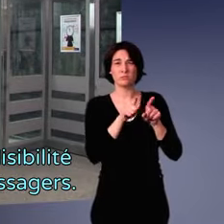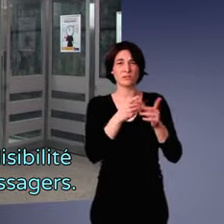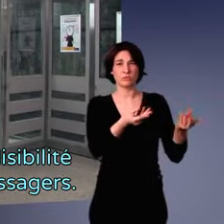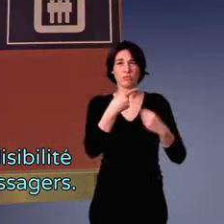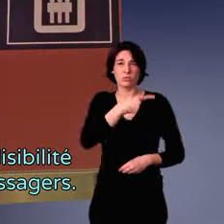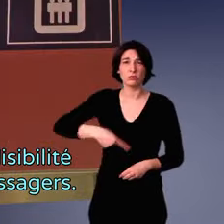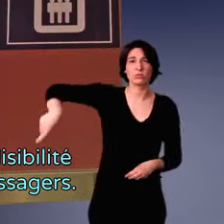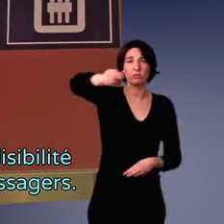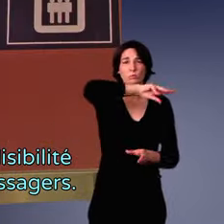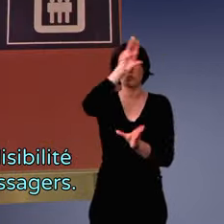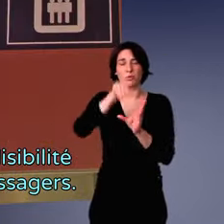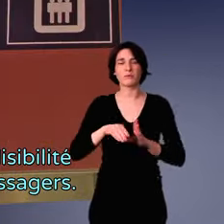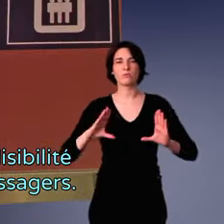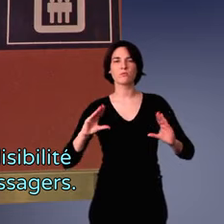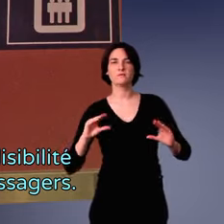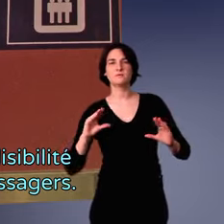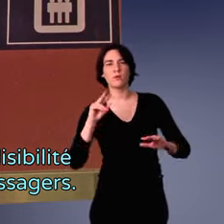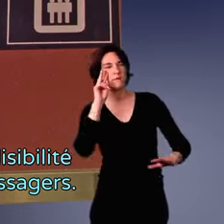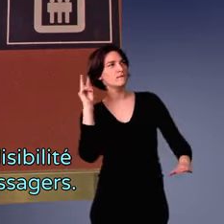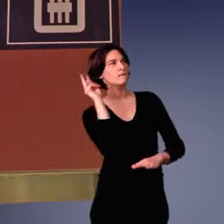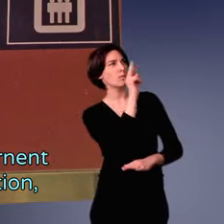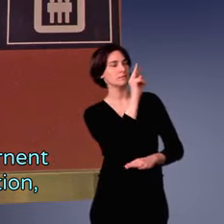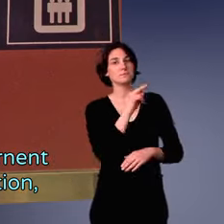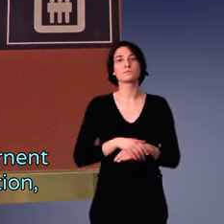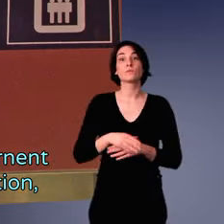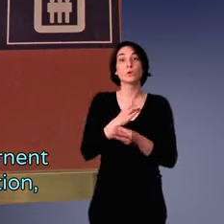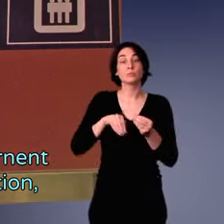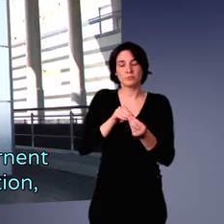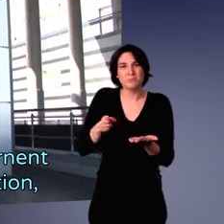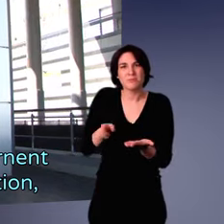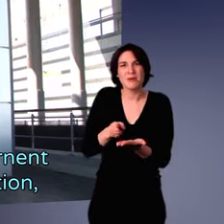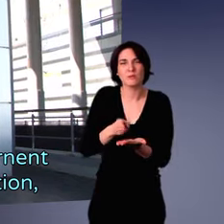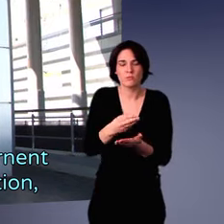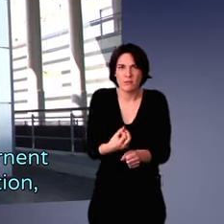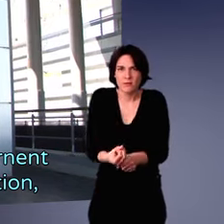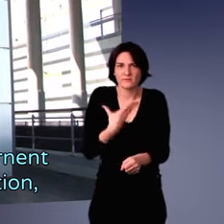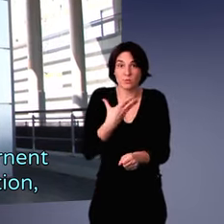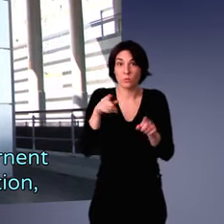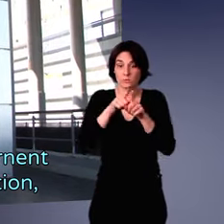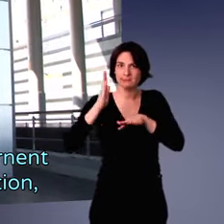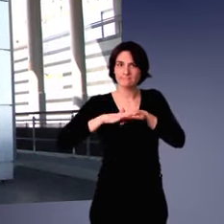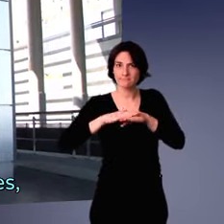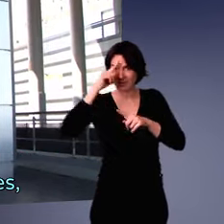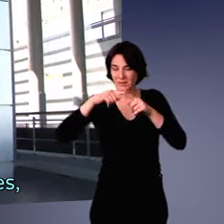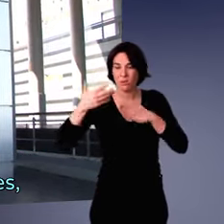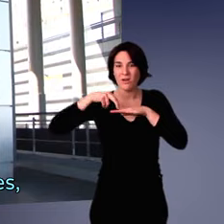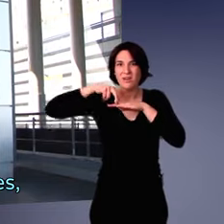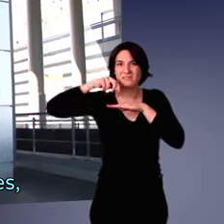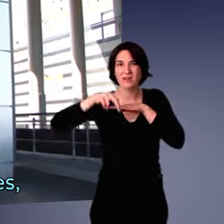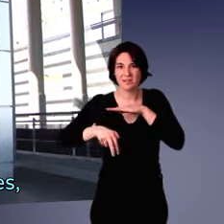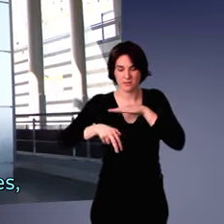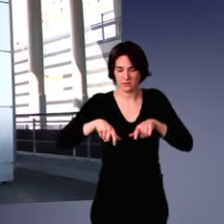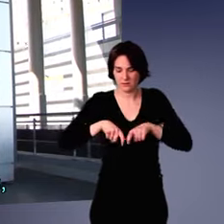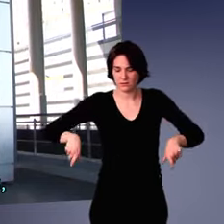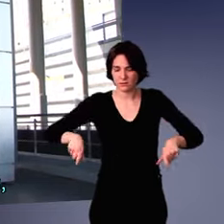confort et la lisibilité des parcours pour tous les passagers des adaptations qui concernent les informations d'orientation plus lisibles